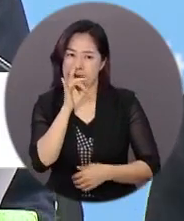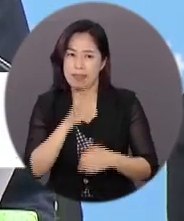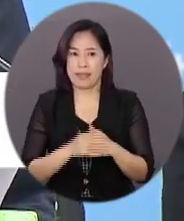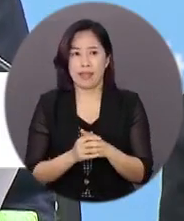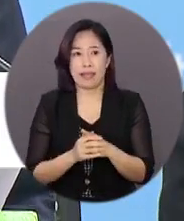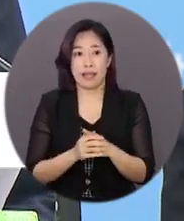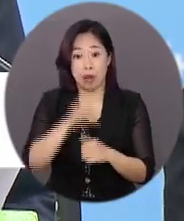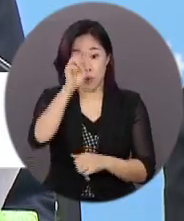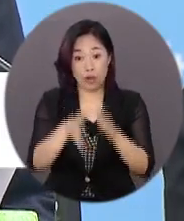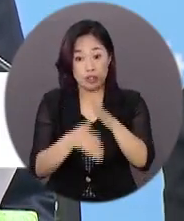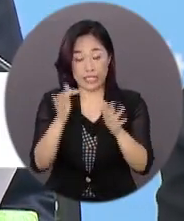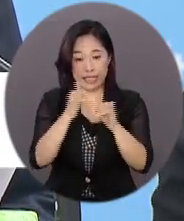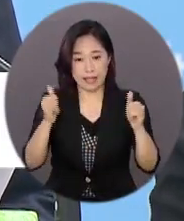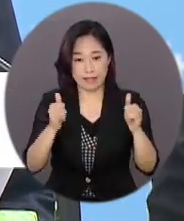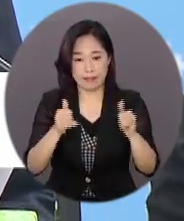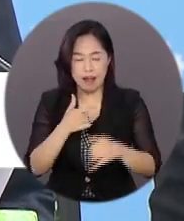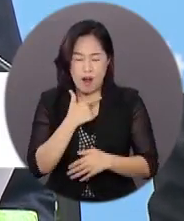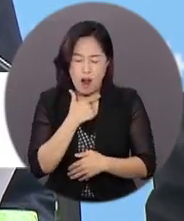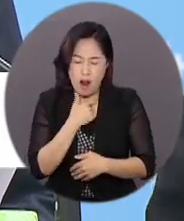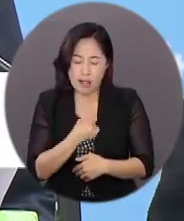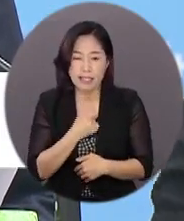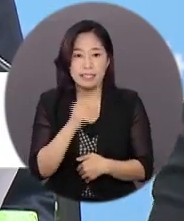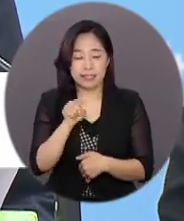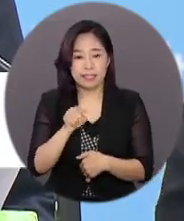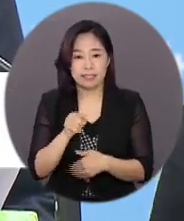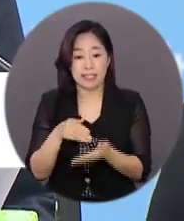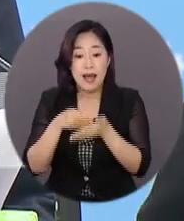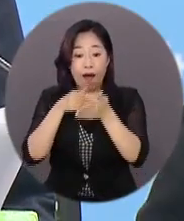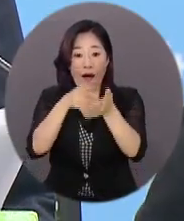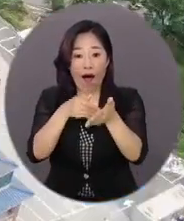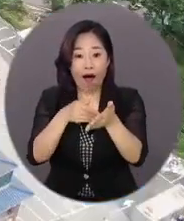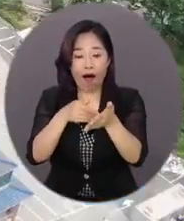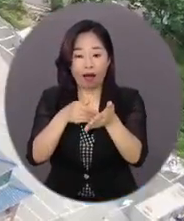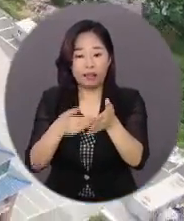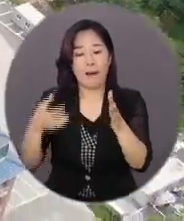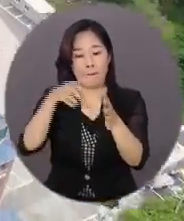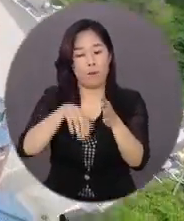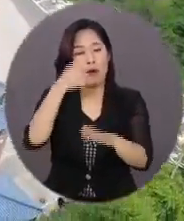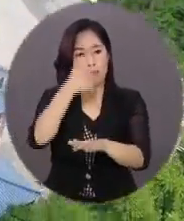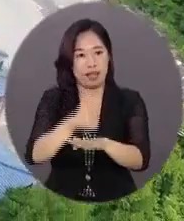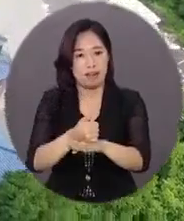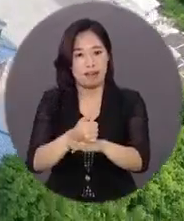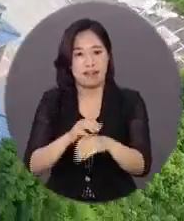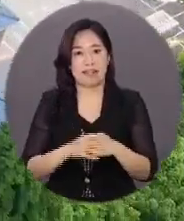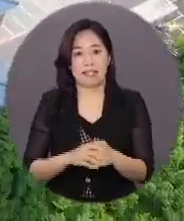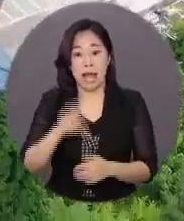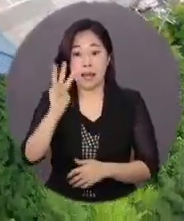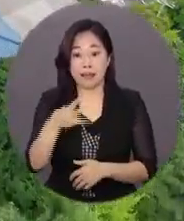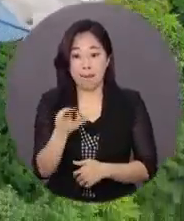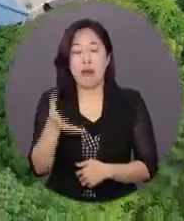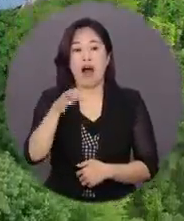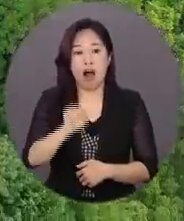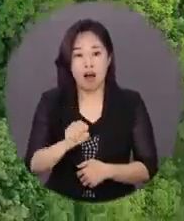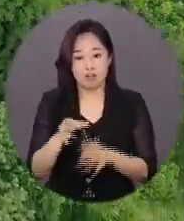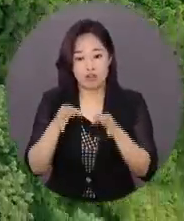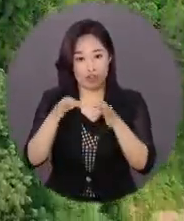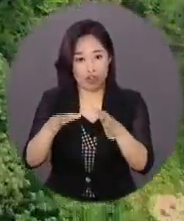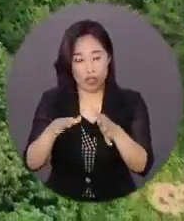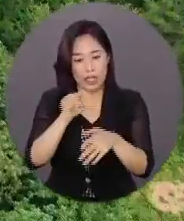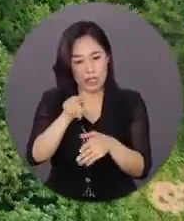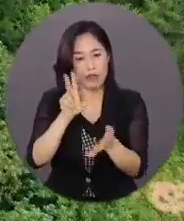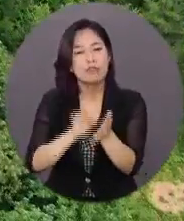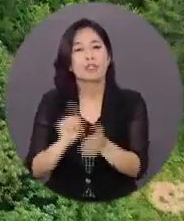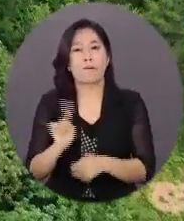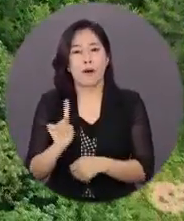시민들의 엄중하고도 간절한 염원이 반영된 결과입니다. 매입가는 대략 300억 원 가량인데 문제는